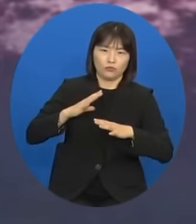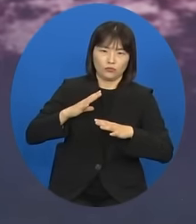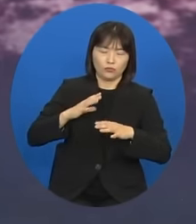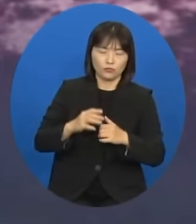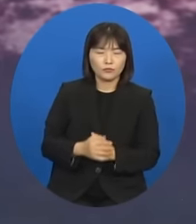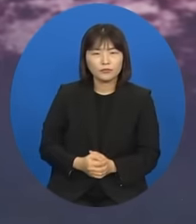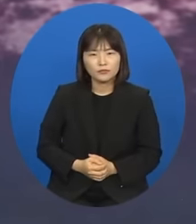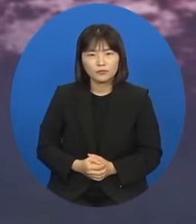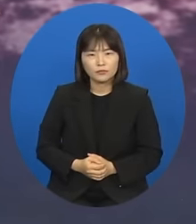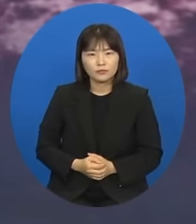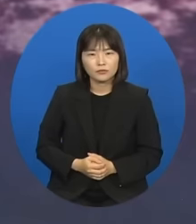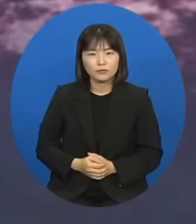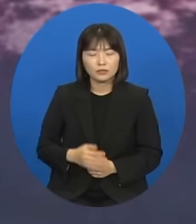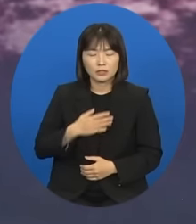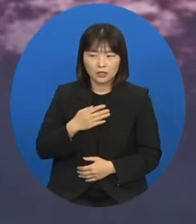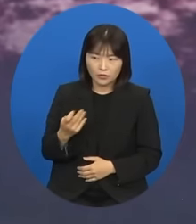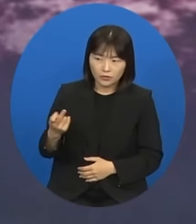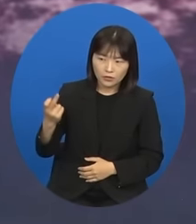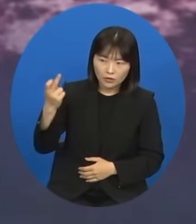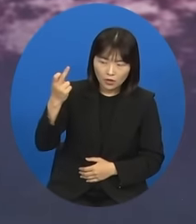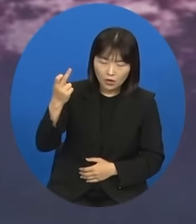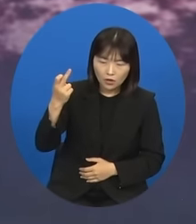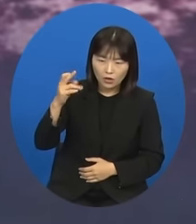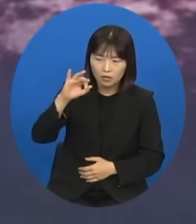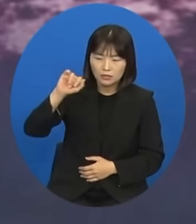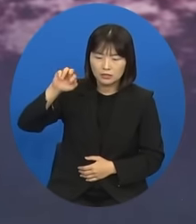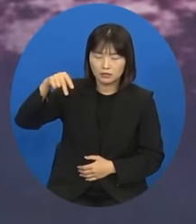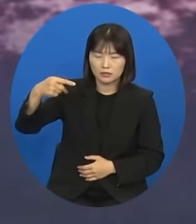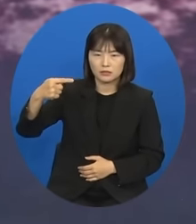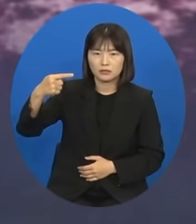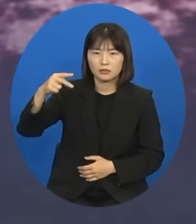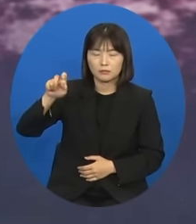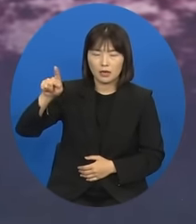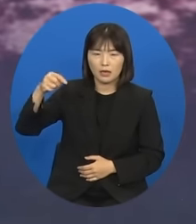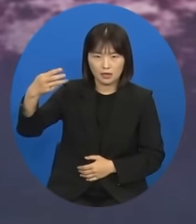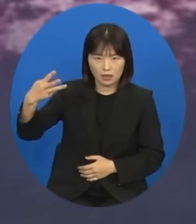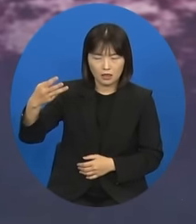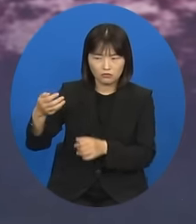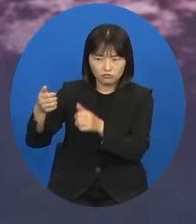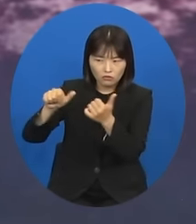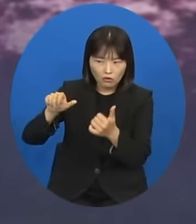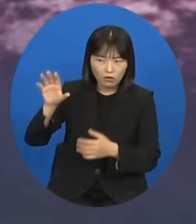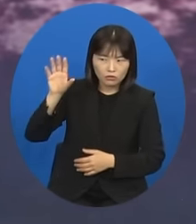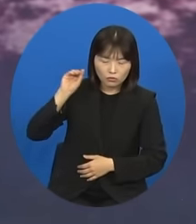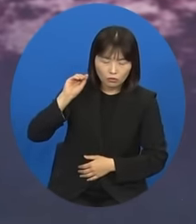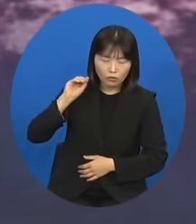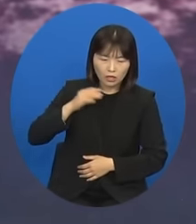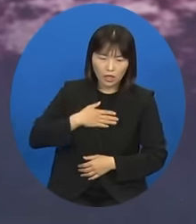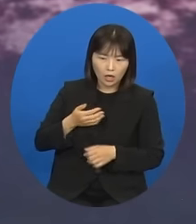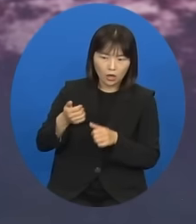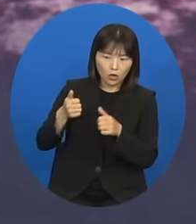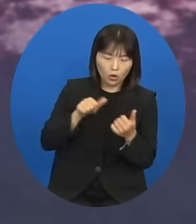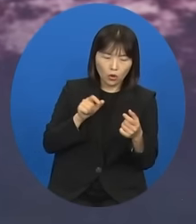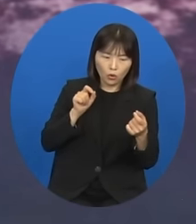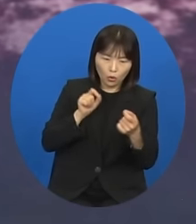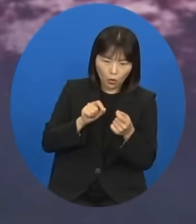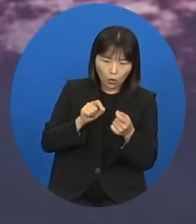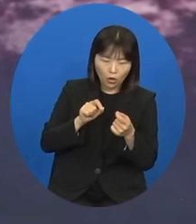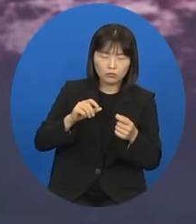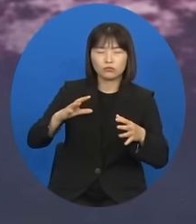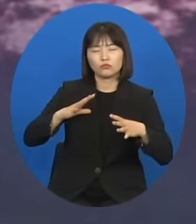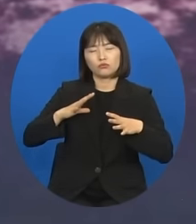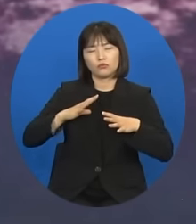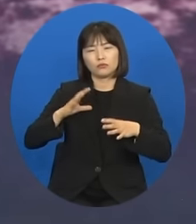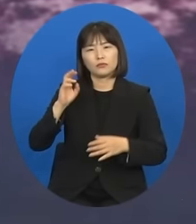자신의 형 이스마엘이 죽었다라는 소식을 듣고 자신도 이제 얼마 남지 않았다라는 아마 두려움이든 것